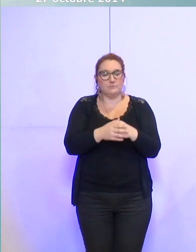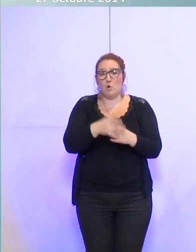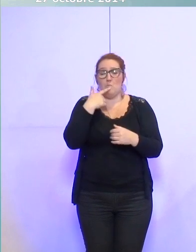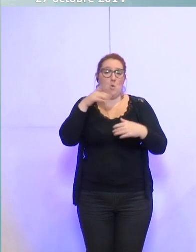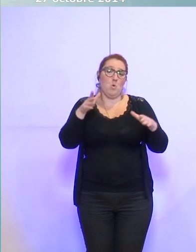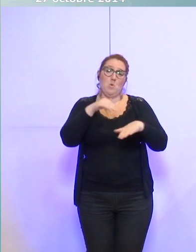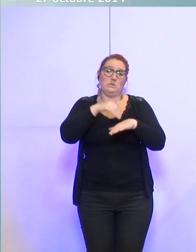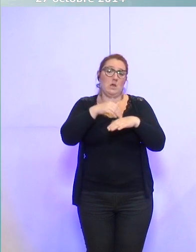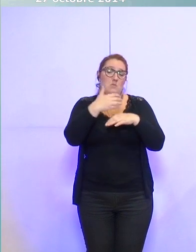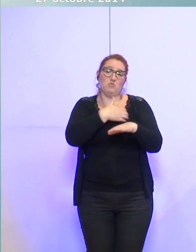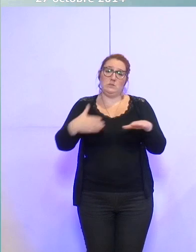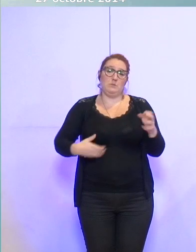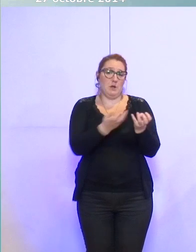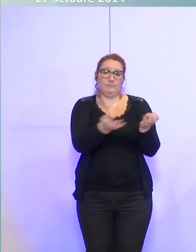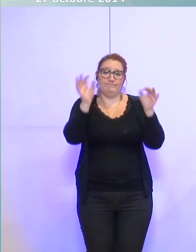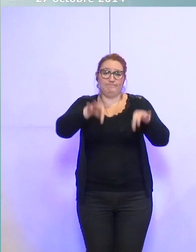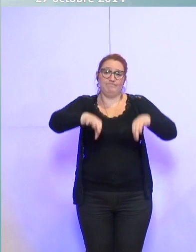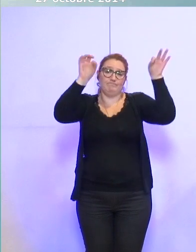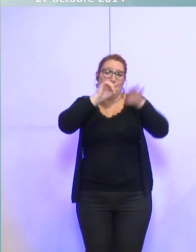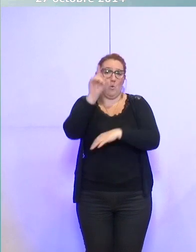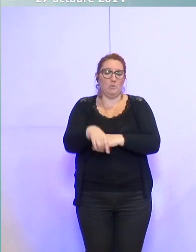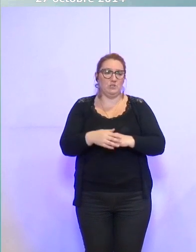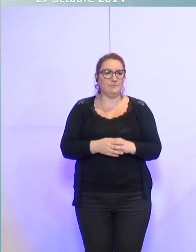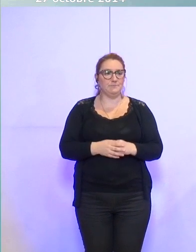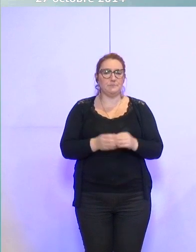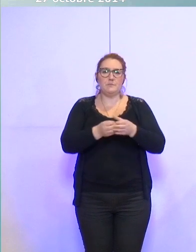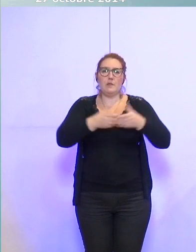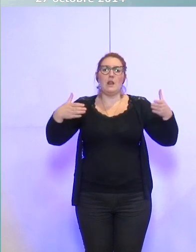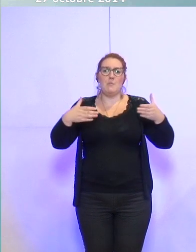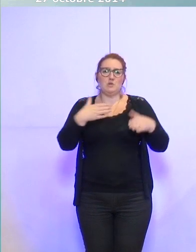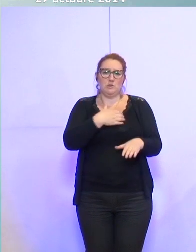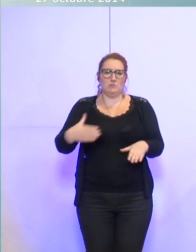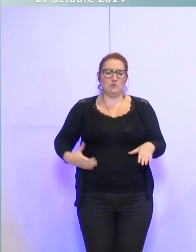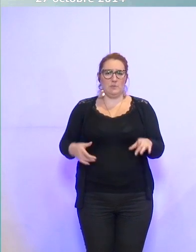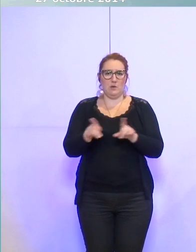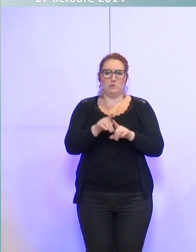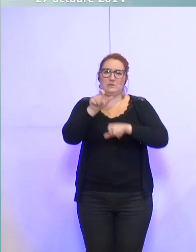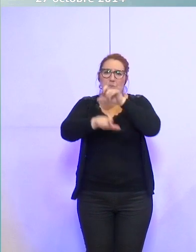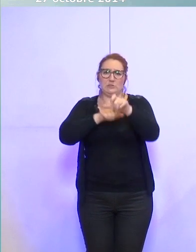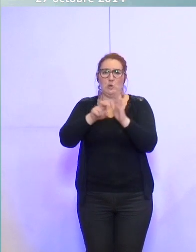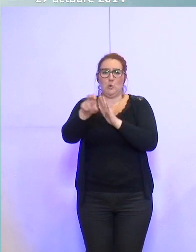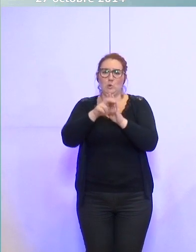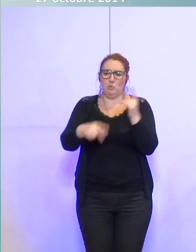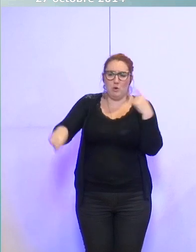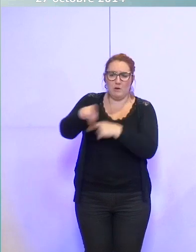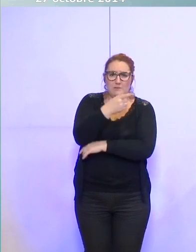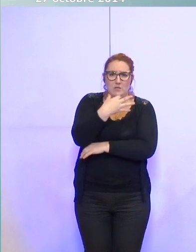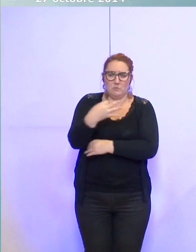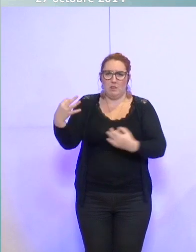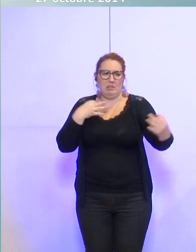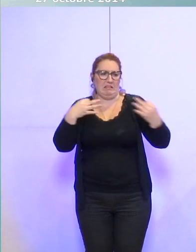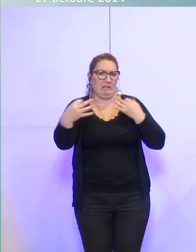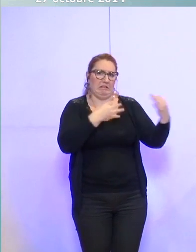Je tiens à vous faire part, au nom de toute la majorité municipale et de très nombreux grenoblois qui nous en ont parlé cette semaine, de